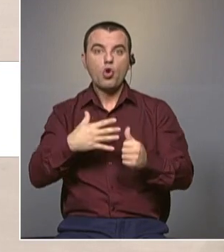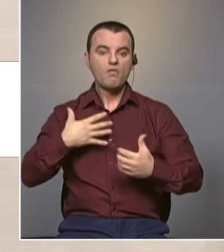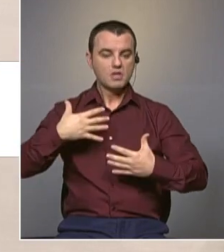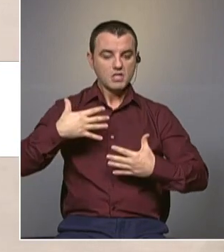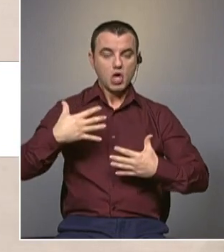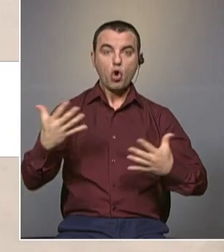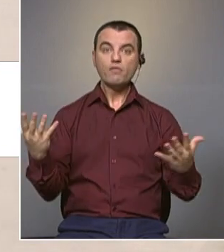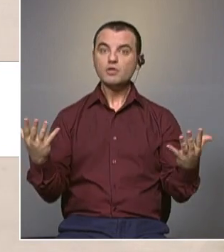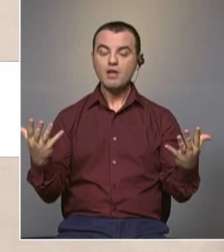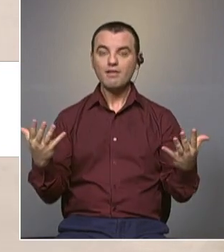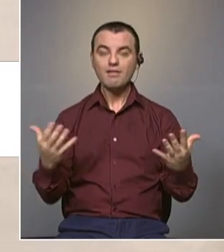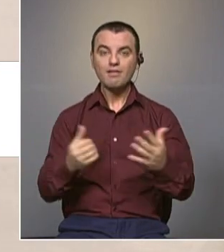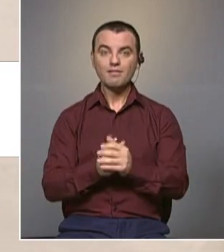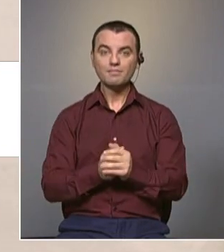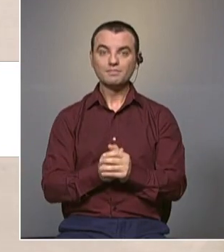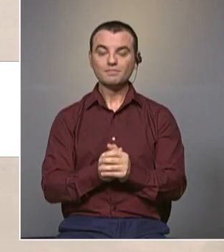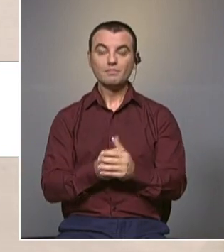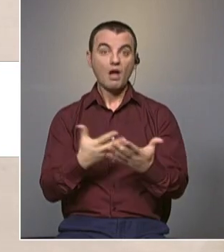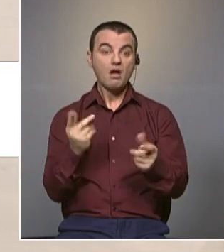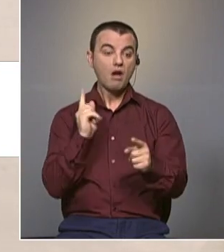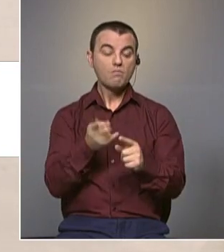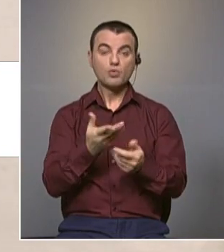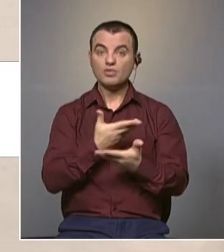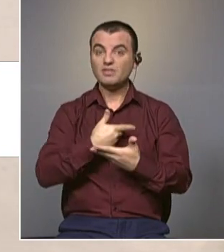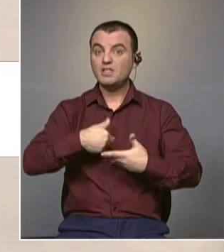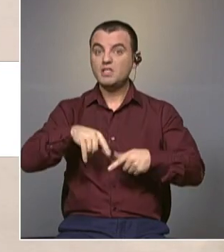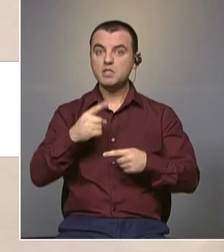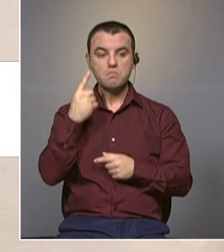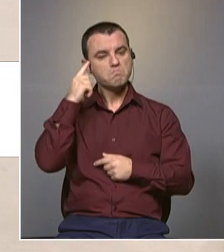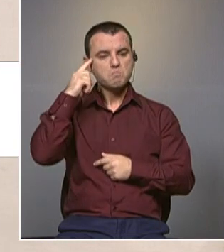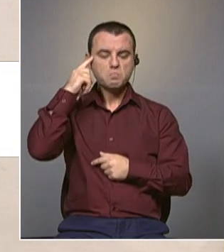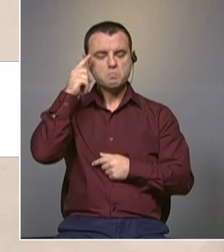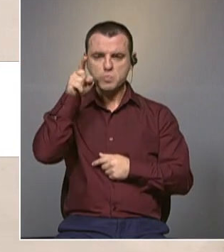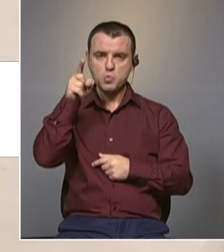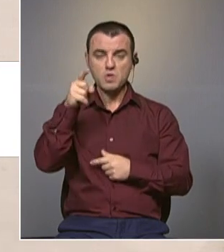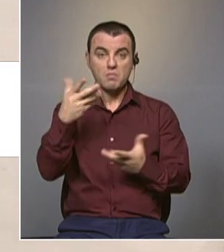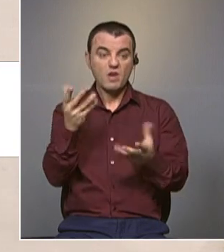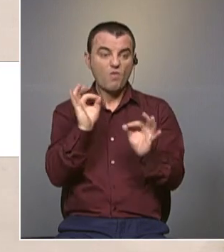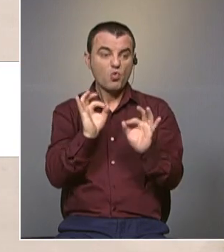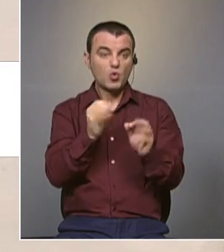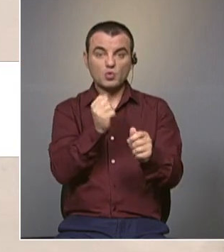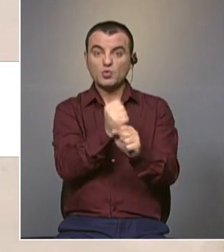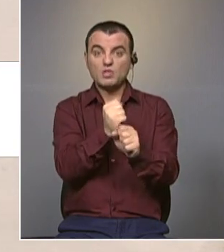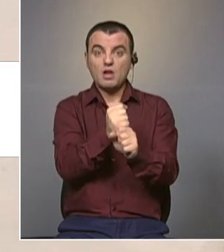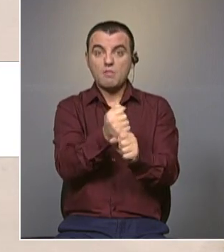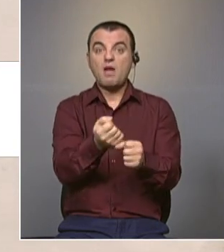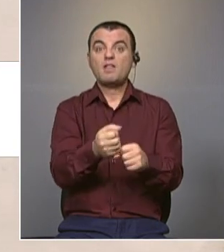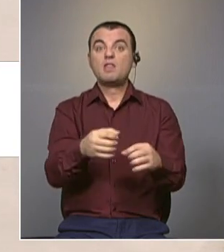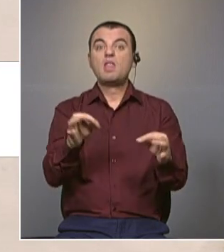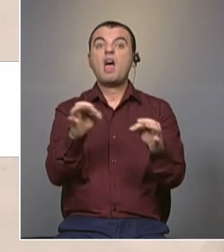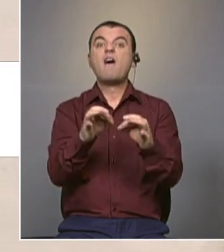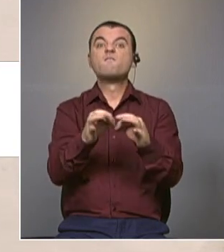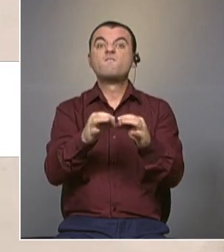истинско научно съкровище. Как можем ние да подозираме с какво точно се занимават физиците в